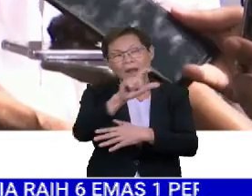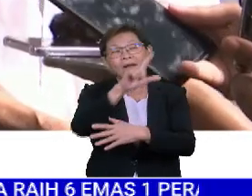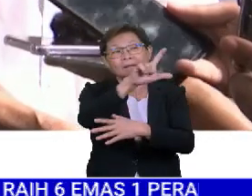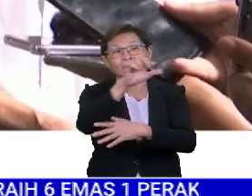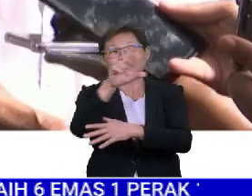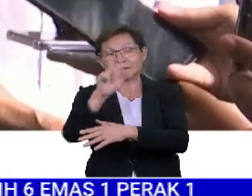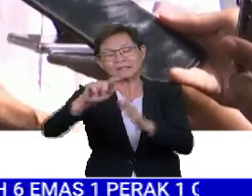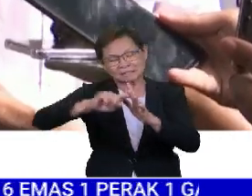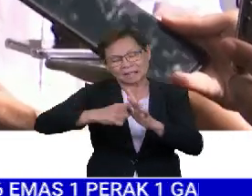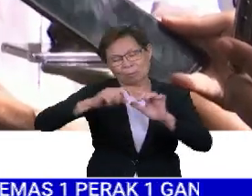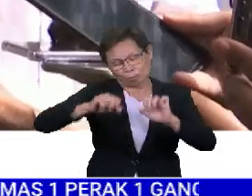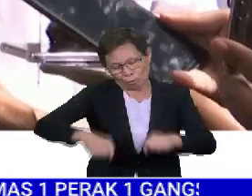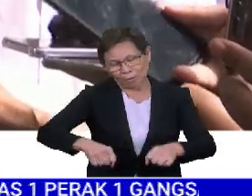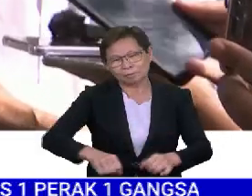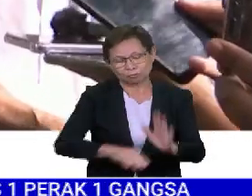seperti biasa.